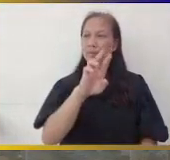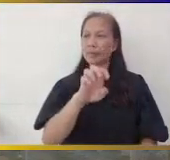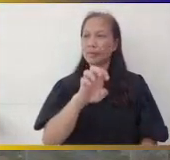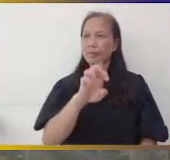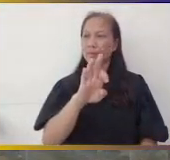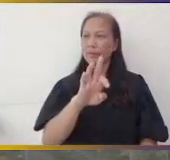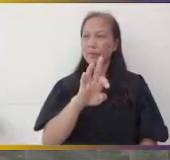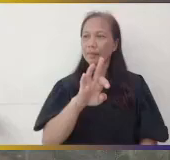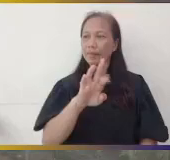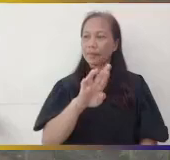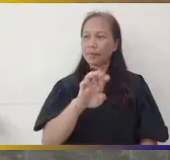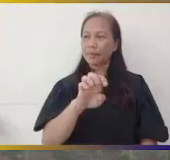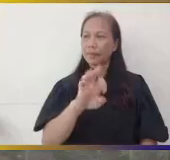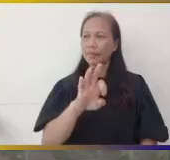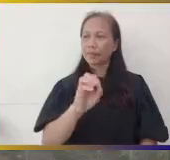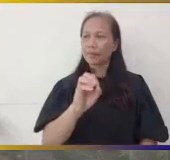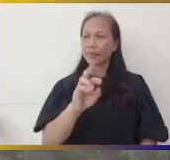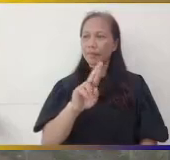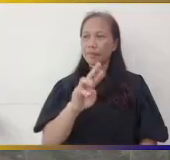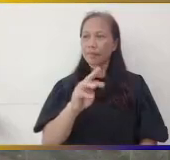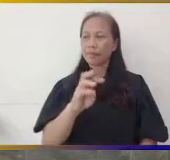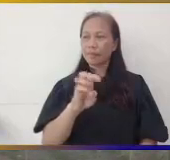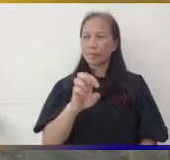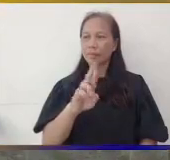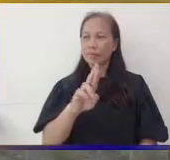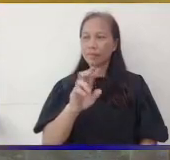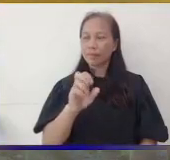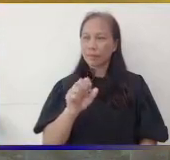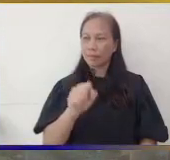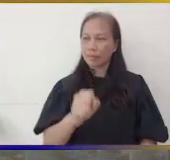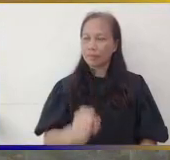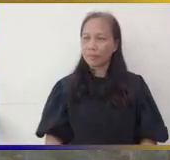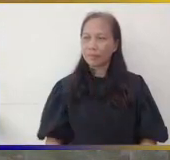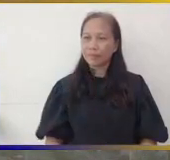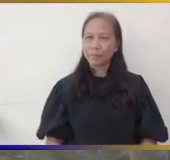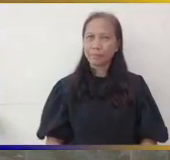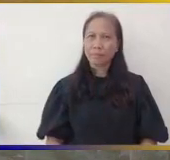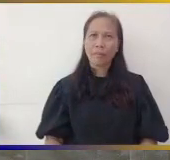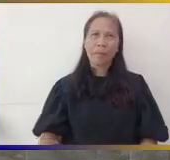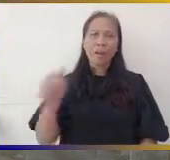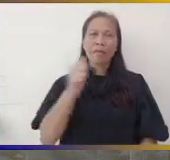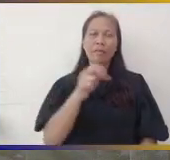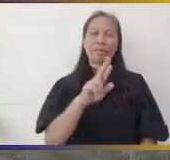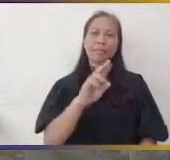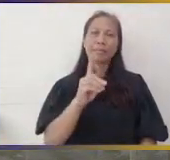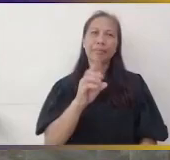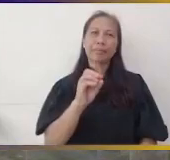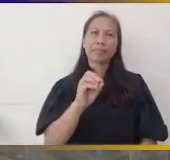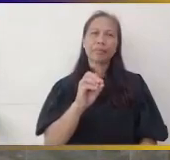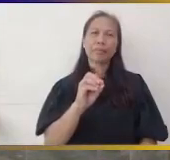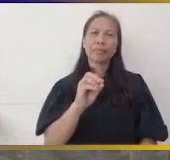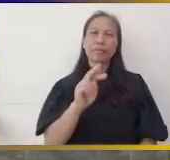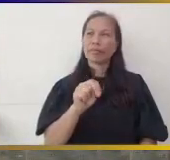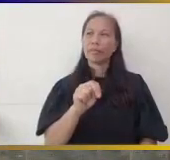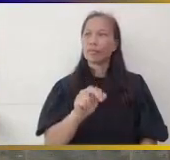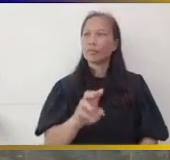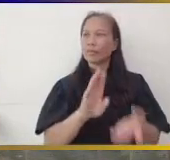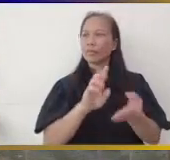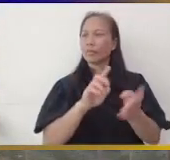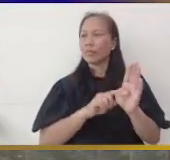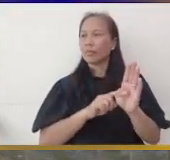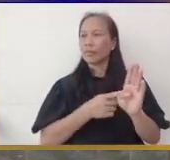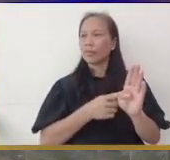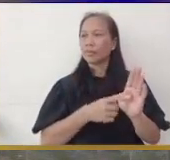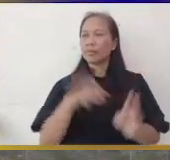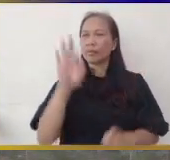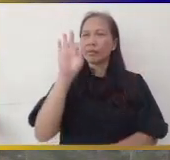katotohanan ito pong si Arnold of bracia he Began preaching ah pagdating po sa apostolic